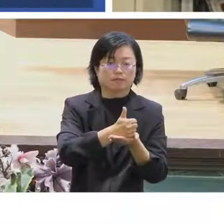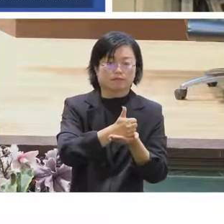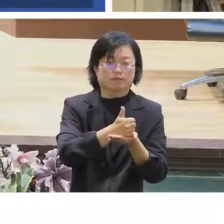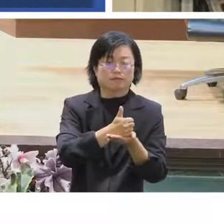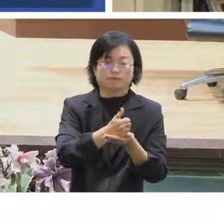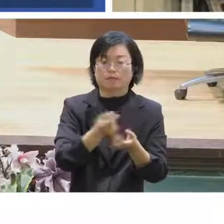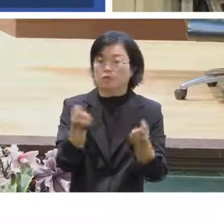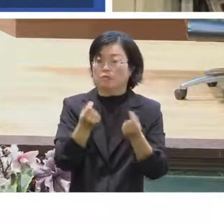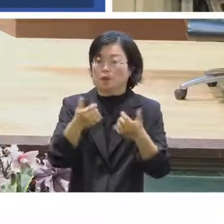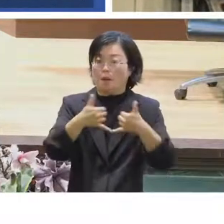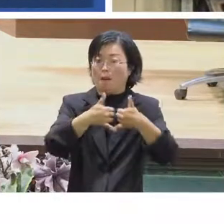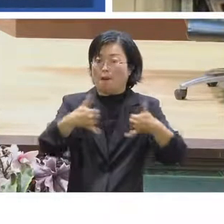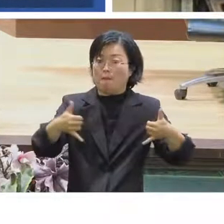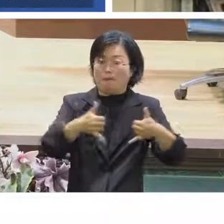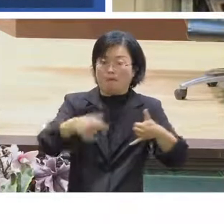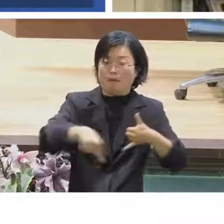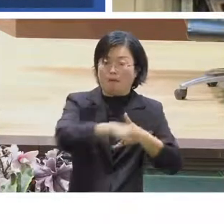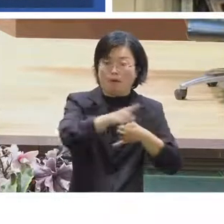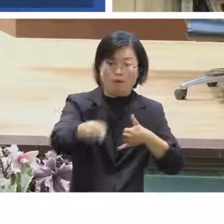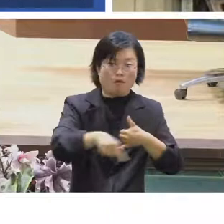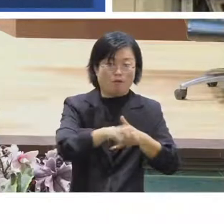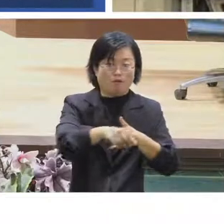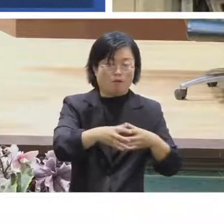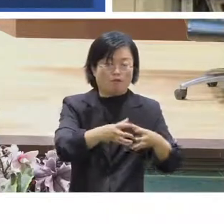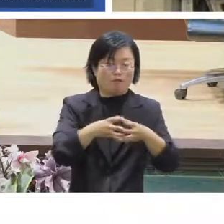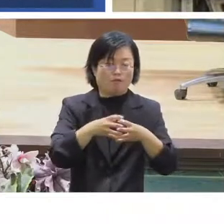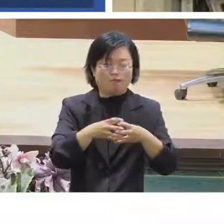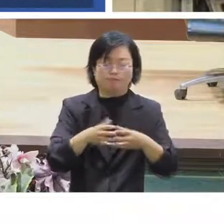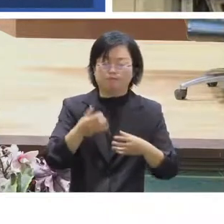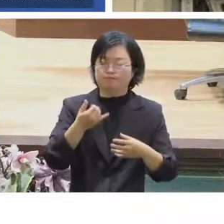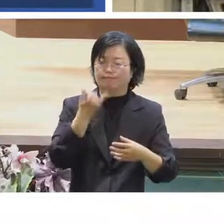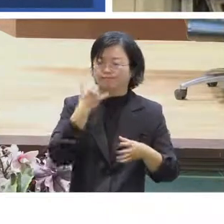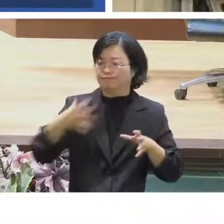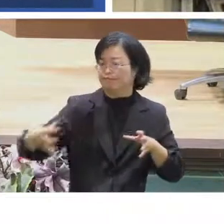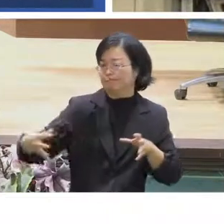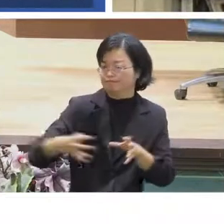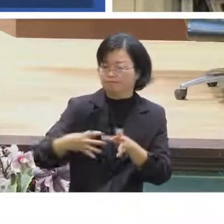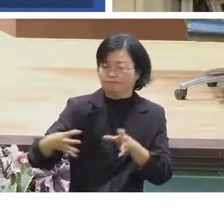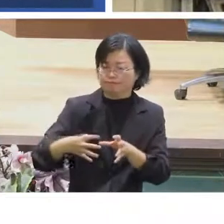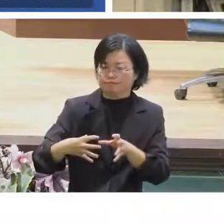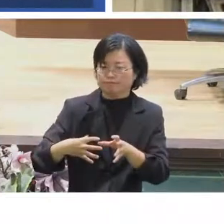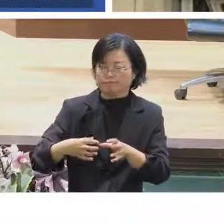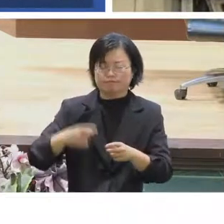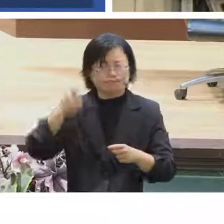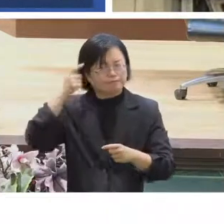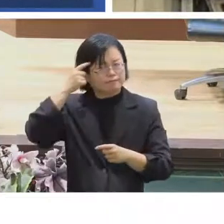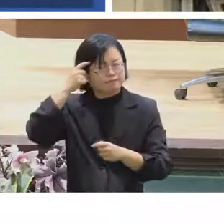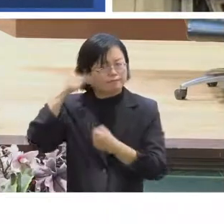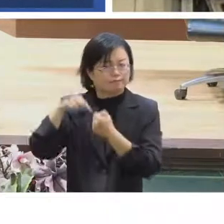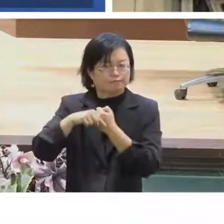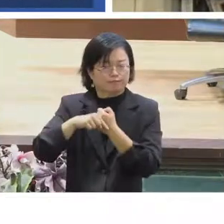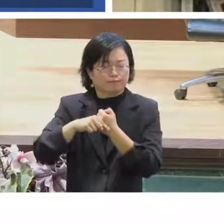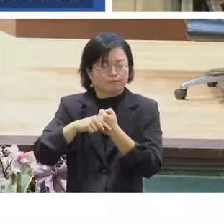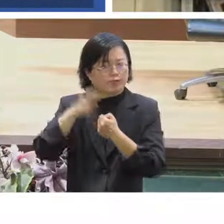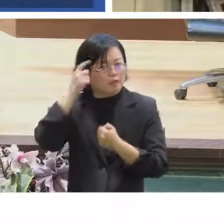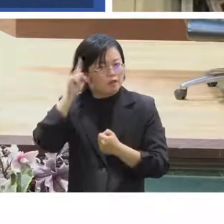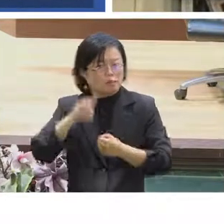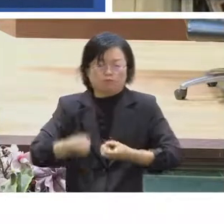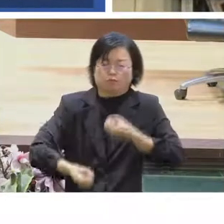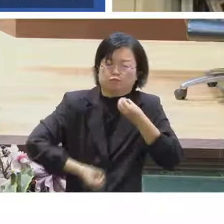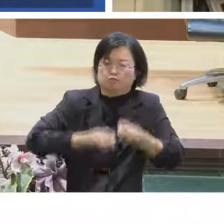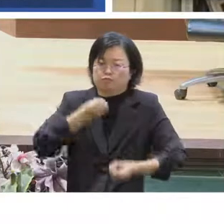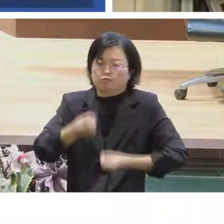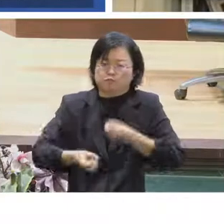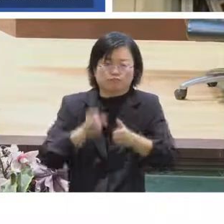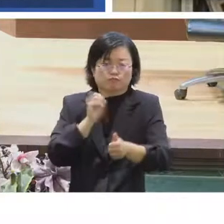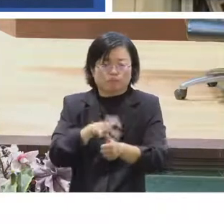些民间 NGO 的一些人，然后来大家来得出一个比较好的一个建议，就是这些哪些是可以